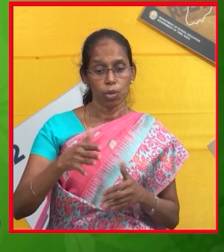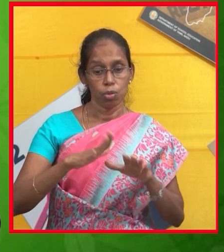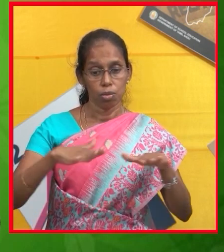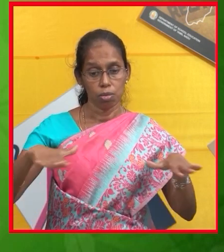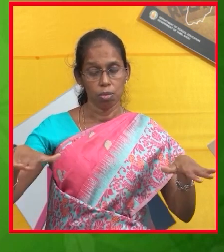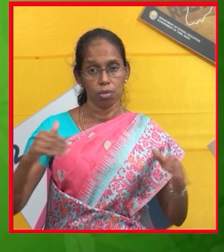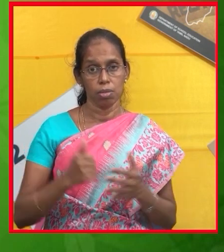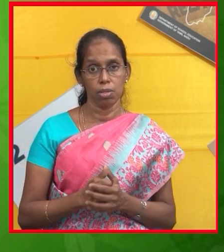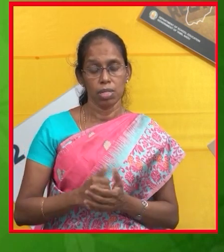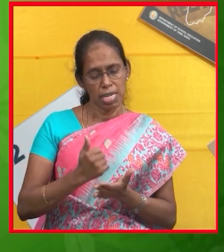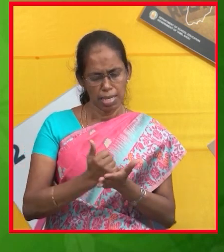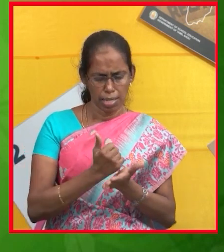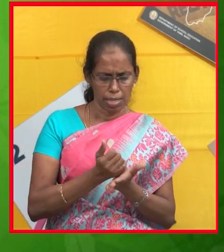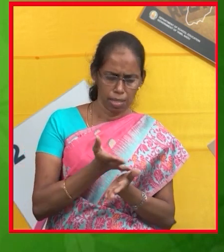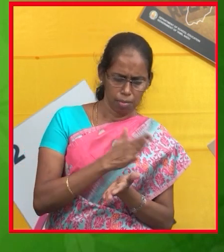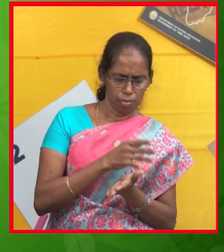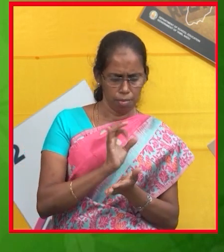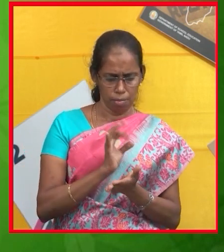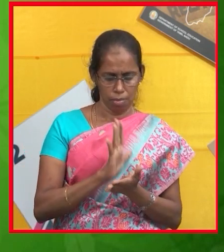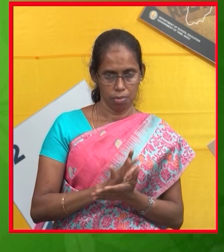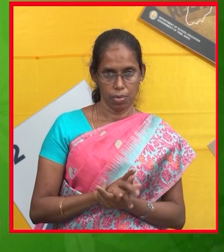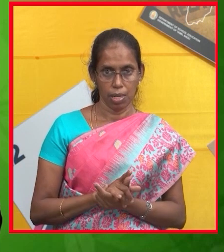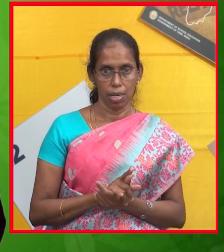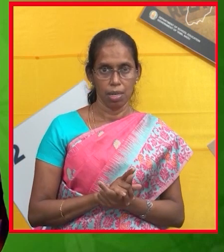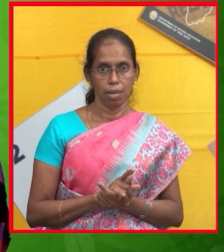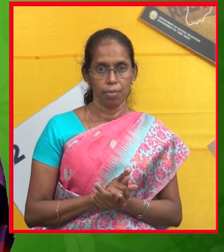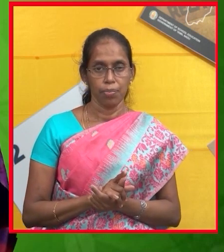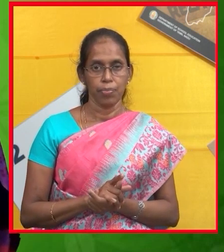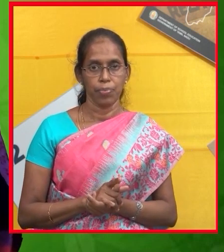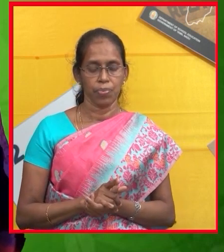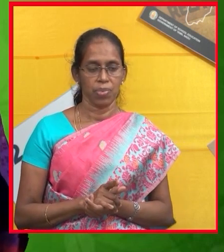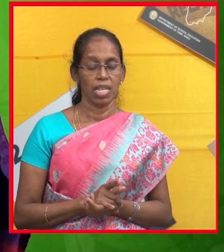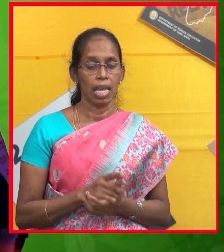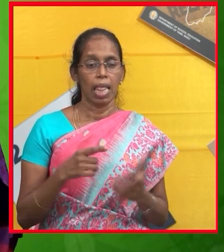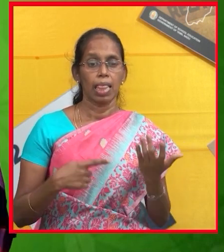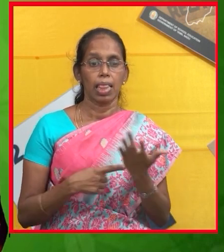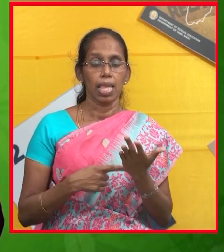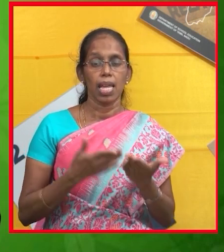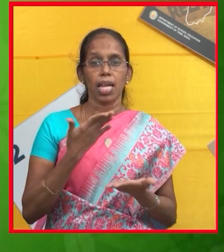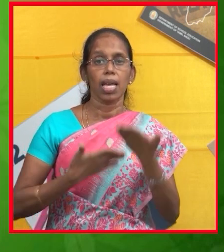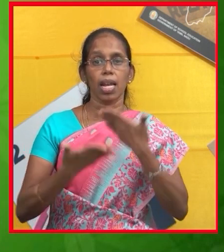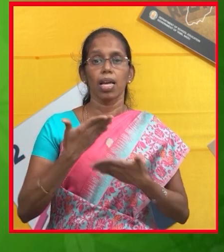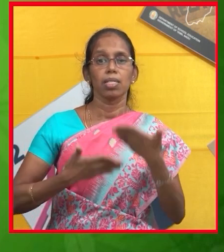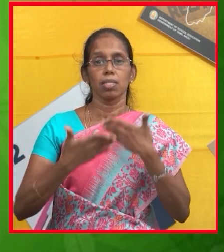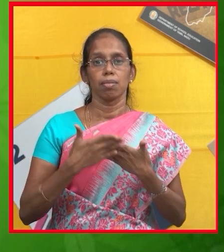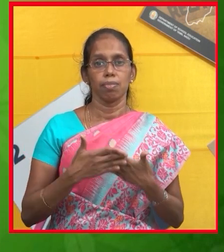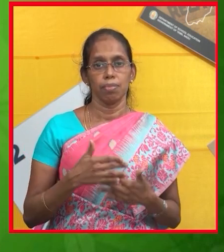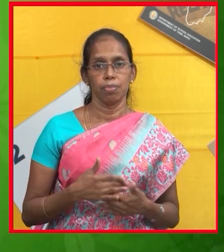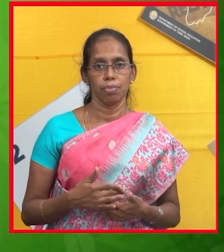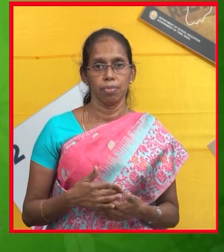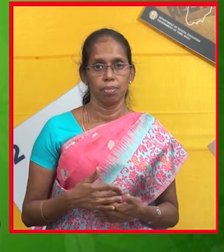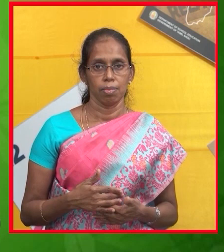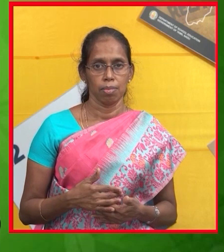நீங்கள் ட்ரைனிங் எடுத்துக்கிட்டேன் அப்படின்னு சொல்கிறீங்க, அதை பற்றி சொல்லுங்கன்னு கேட்குறாங்க. இப்போ அவங்க சொல்கிறாங்க தியரி கிளாஸஸ் வந்து அந்த கடல் பயணத்தை